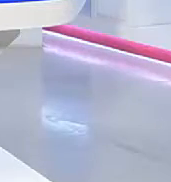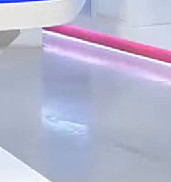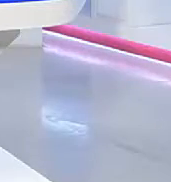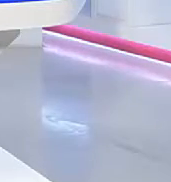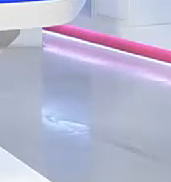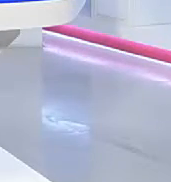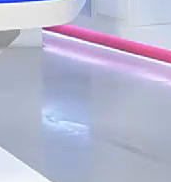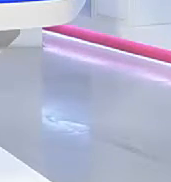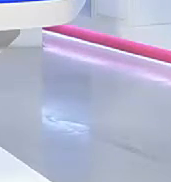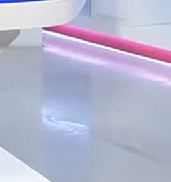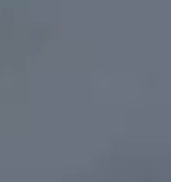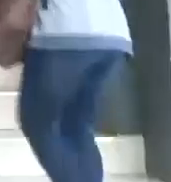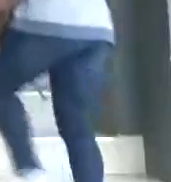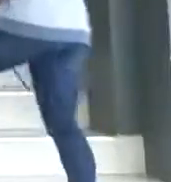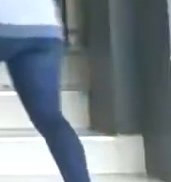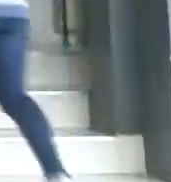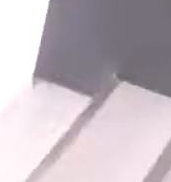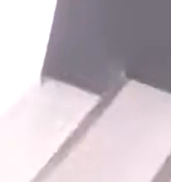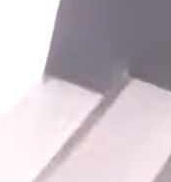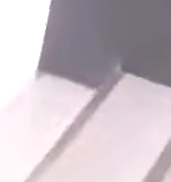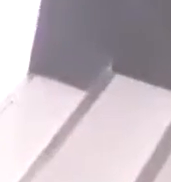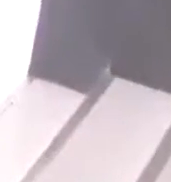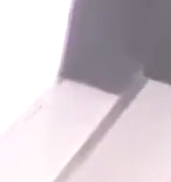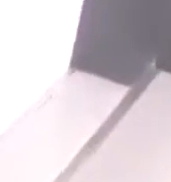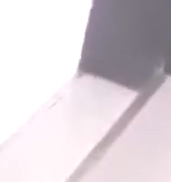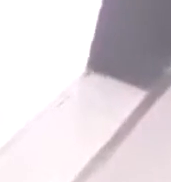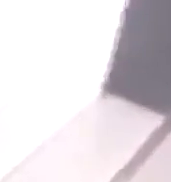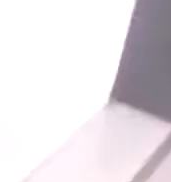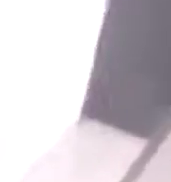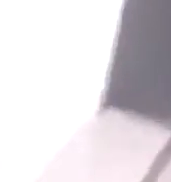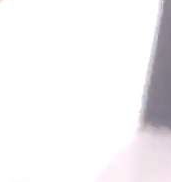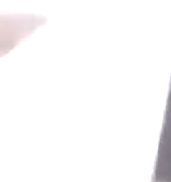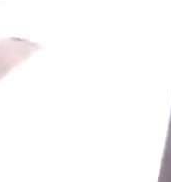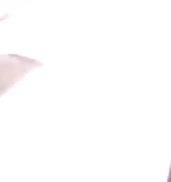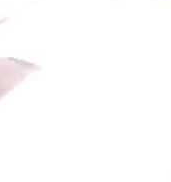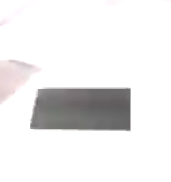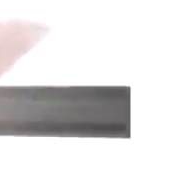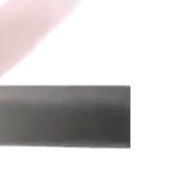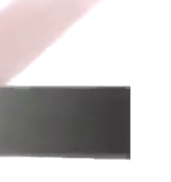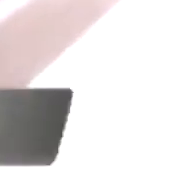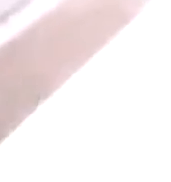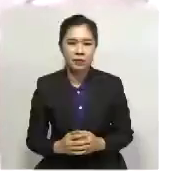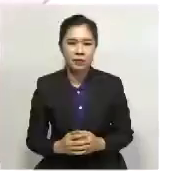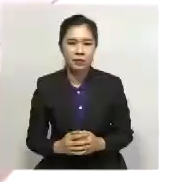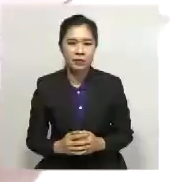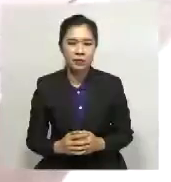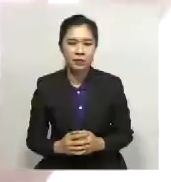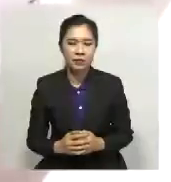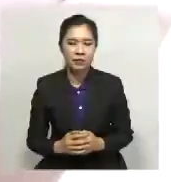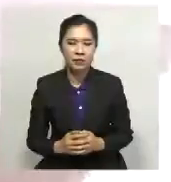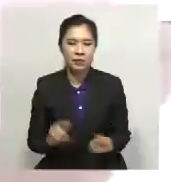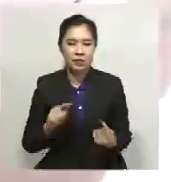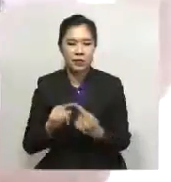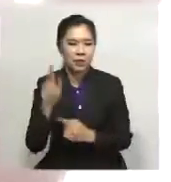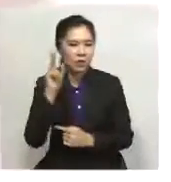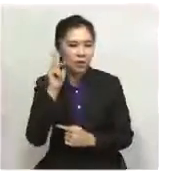นดังกล่าวแล้วค่ะโดยพลตำรวจตรีไมตรีฉิมเฉิดผู้บังคับการกองปราบปรามก็ได้เปิดเผยนะคะถึงกระแส